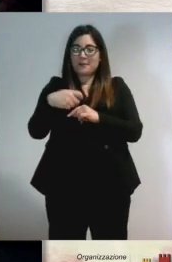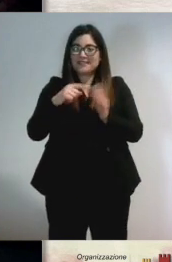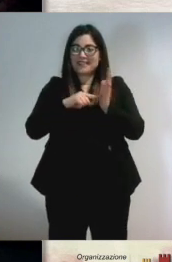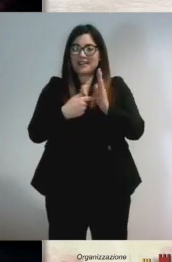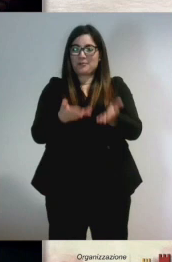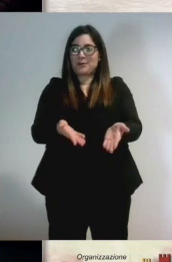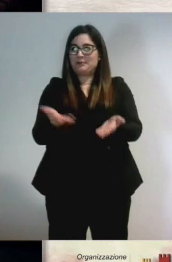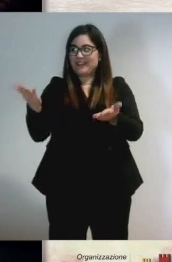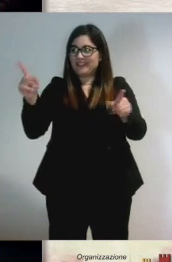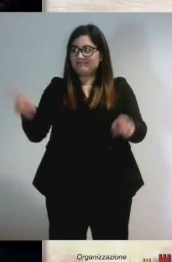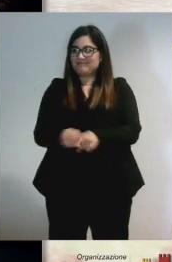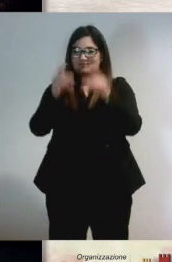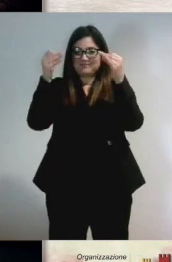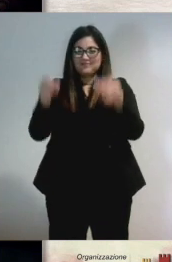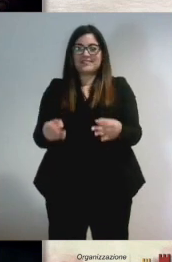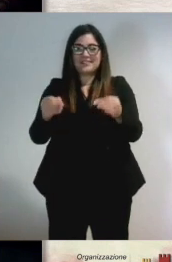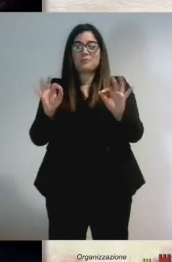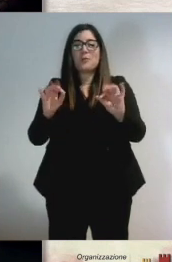nell'impostazione istituzionale